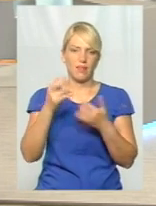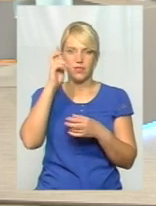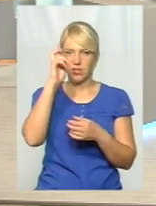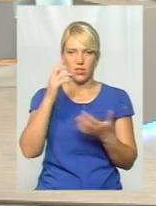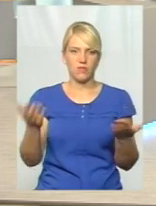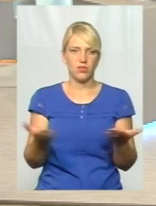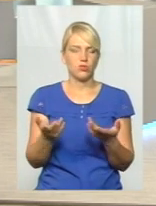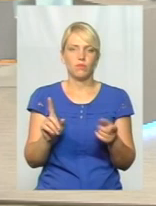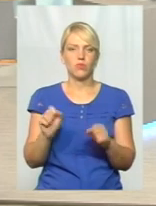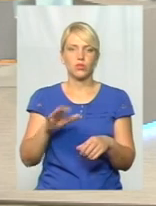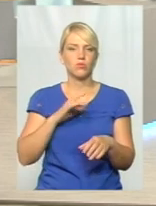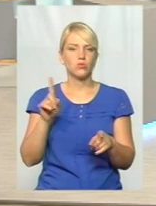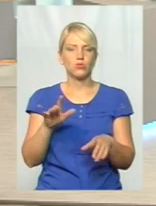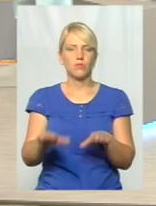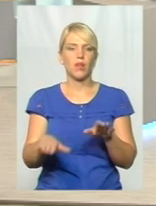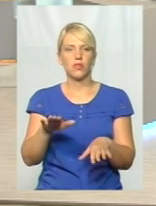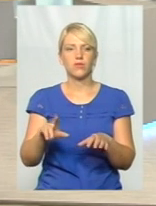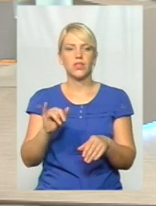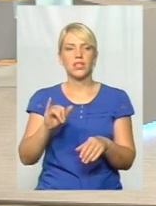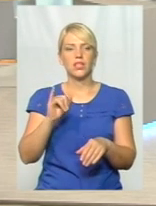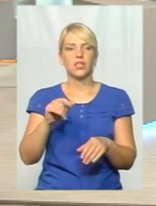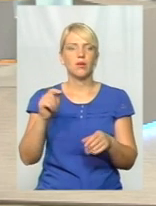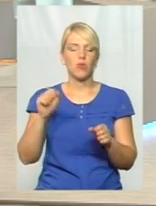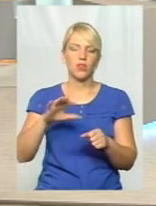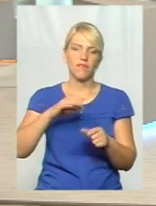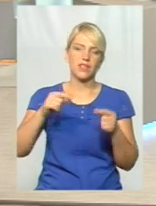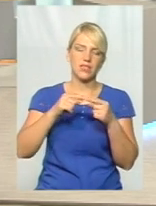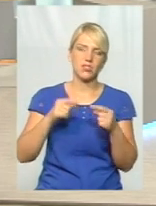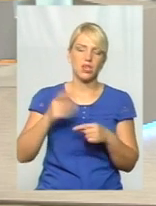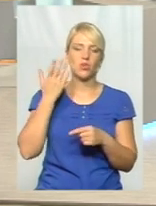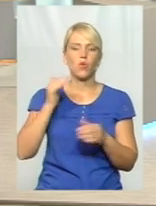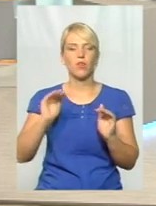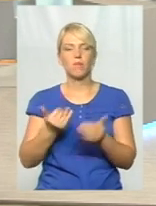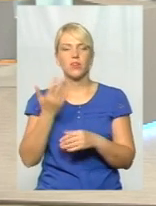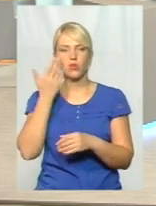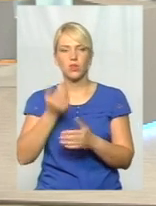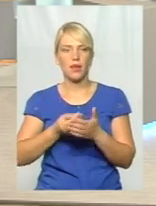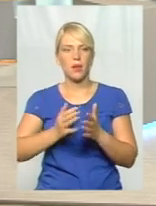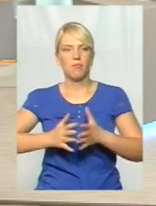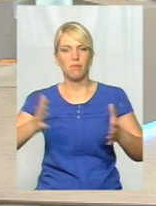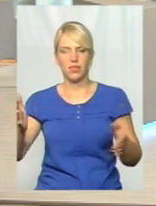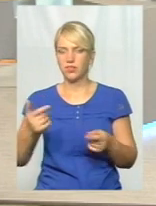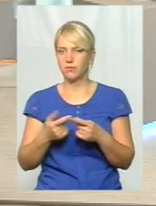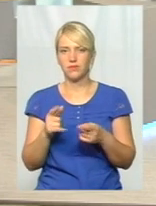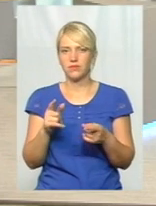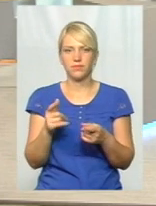було балансувати, і користувач міг визначати, коли менше, коли більше і так далі. Ну, напевно, ми ще до цього не